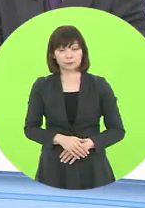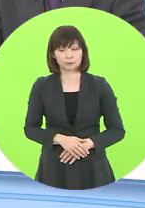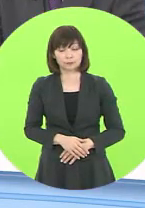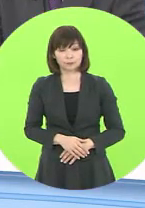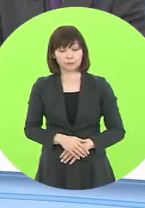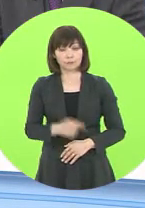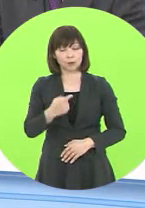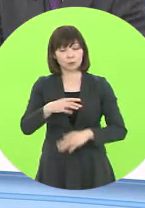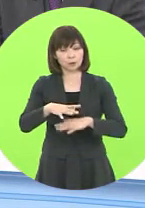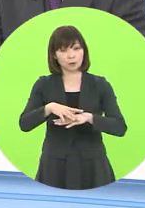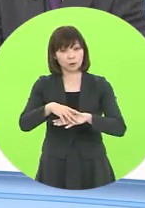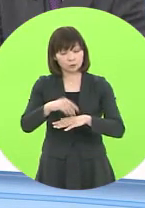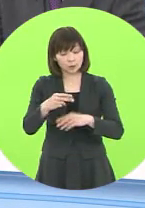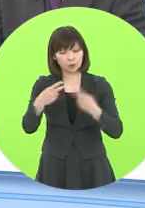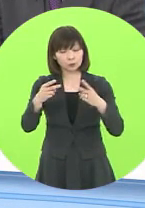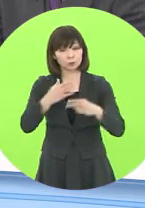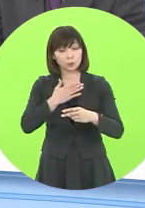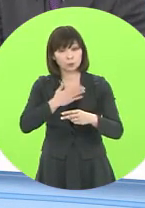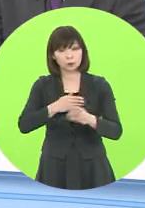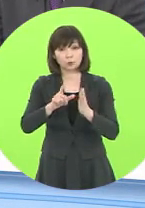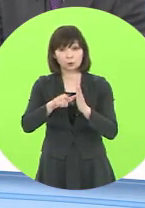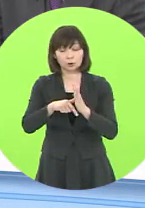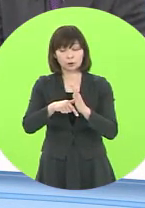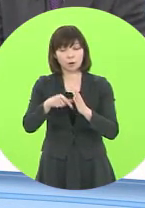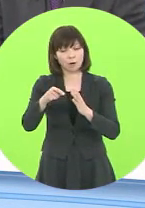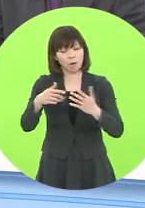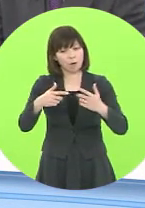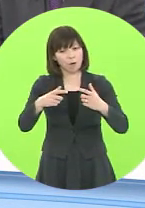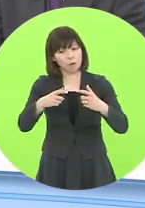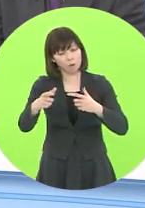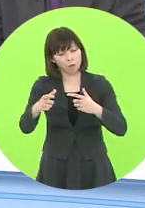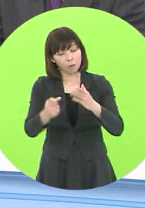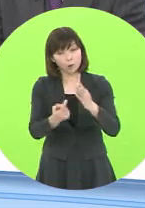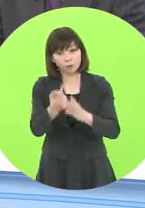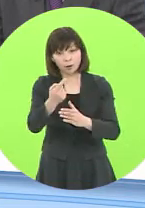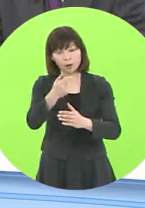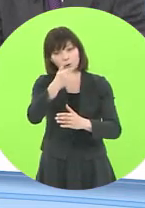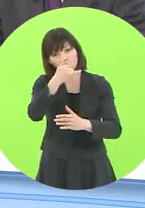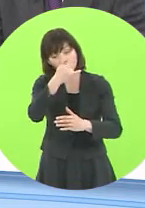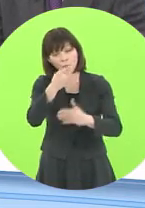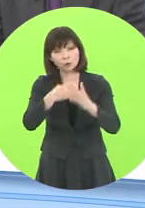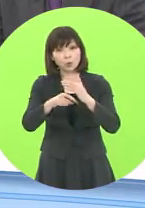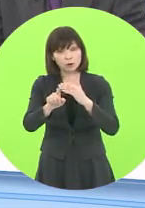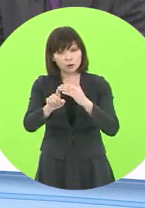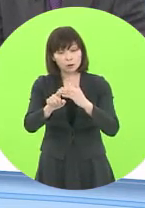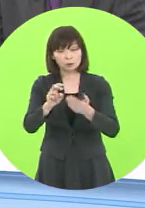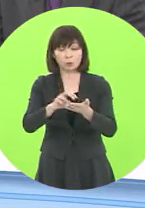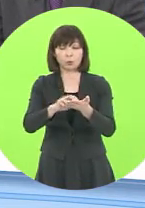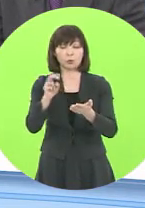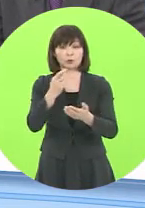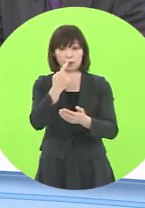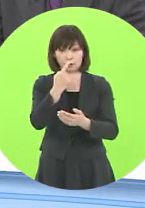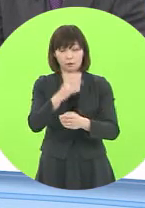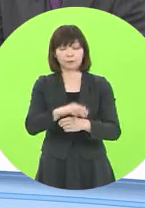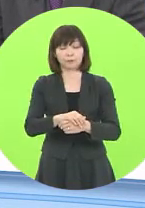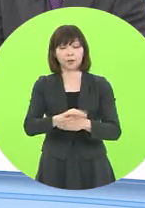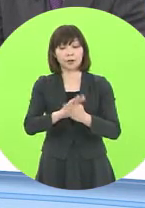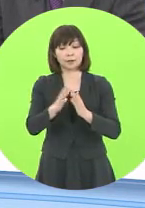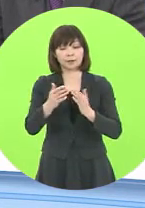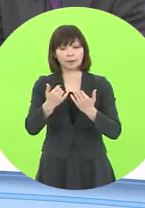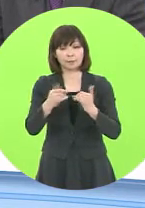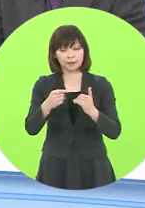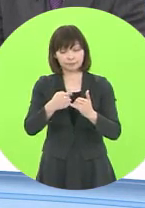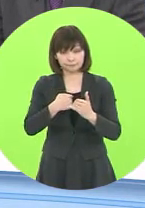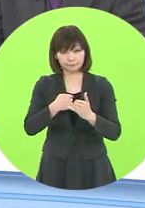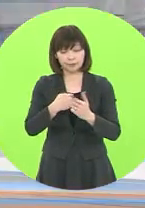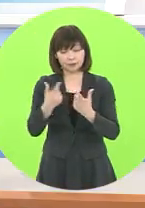も最初にこのニュースを聞いたときは、なぜこんな食い違いが生じたのかと驚きました。県民の一人としては、よりしっかりとした